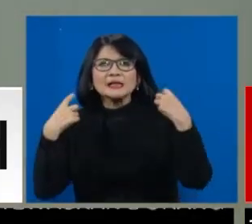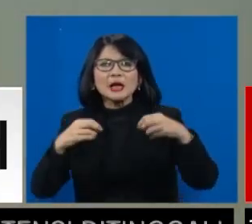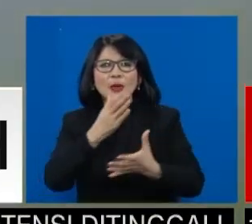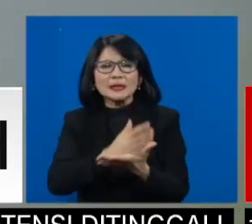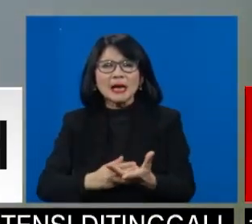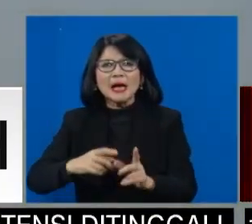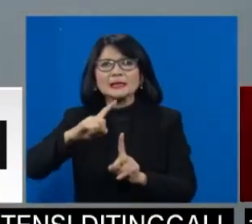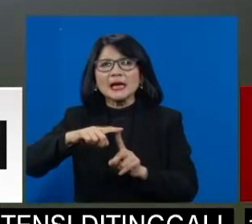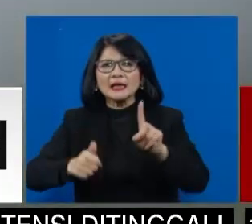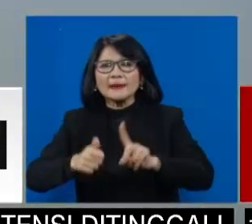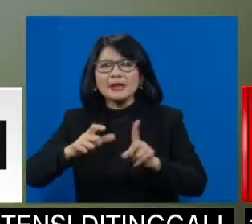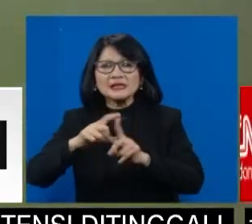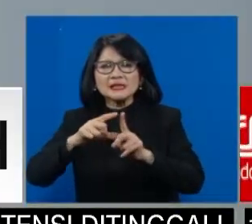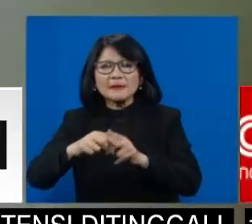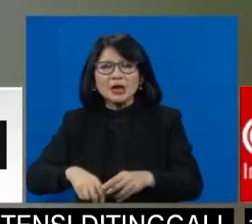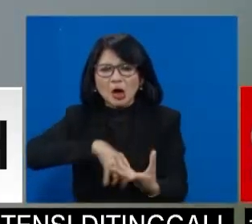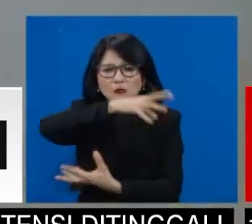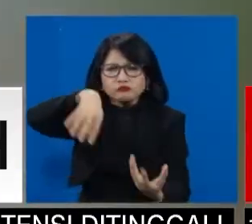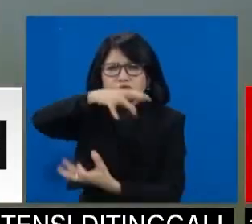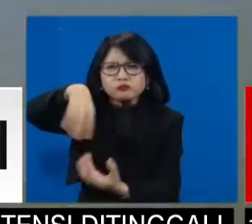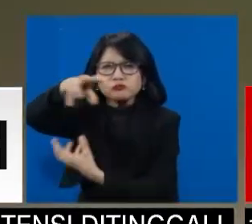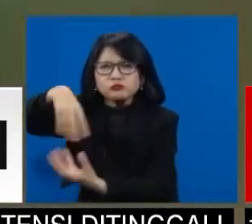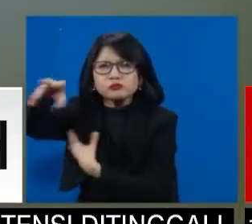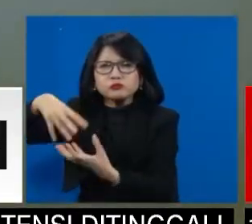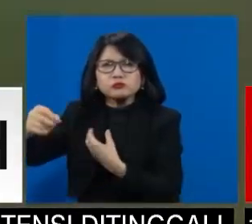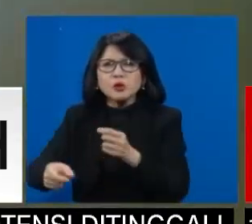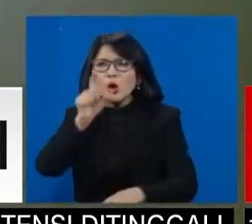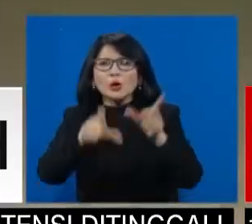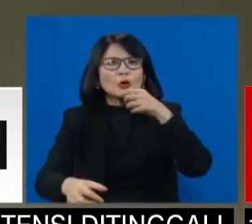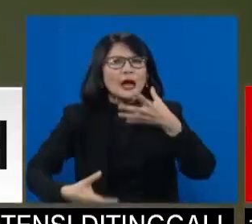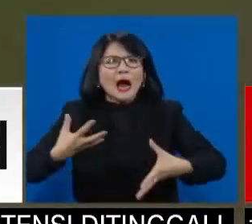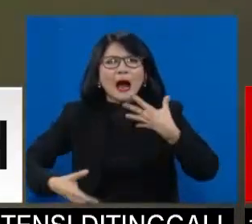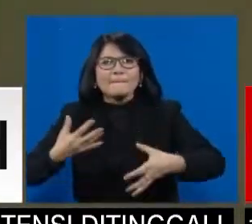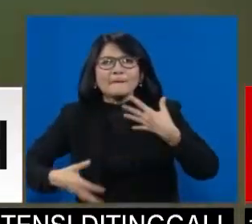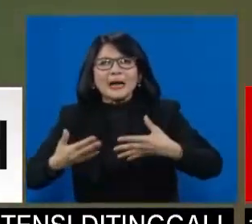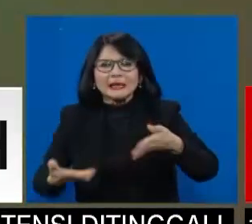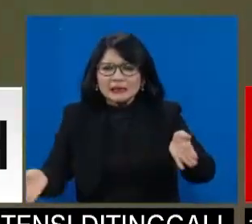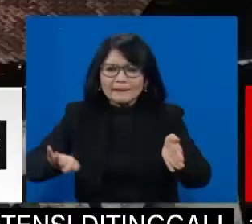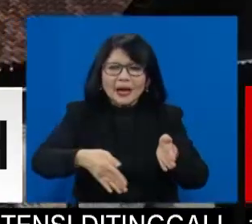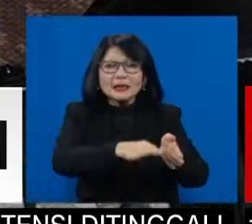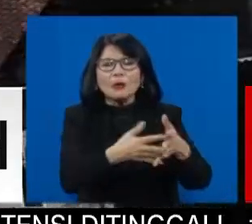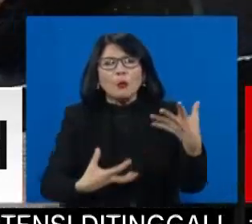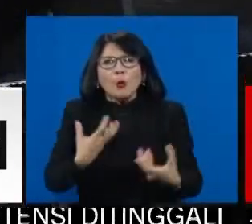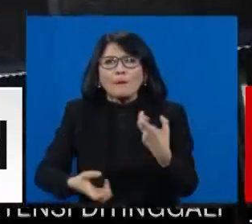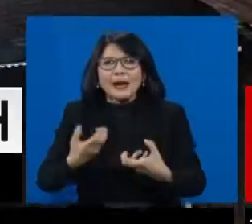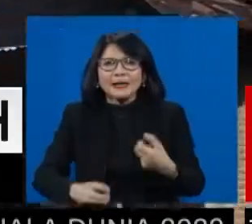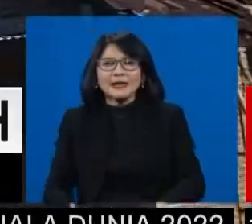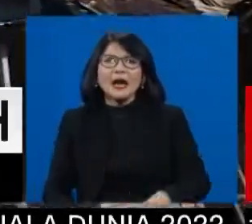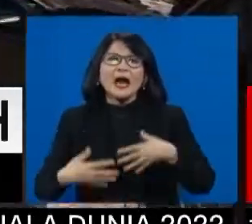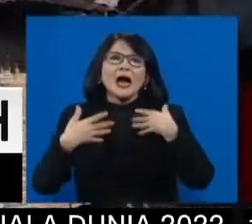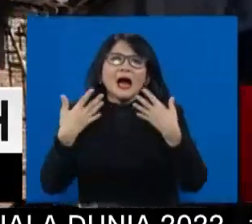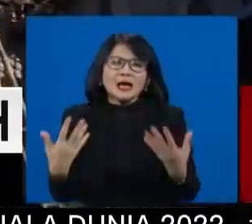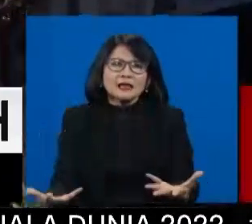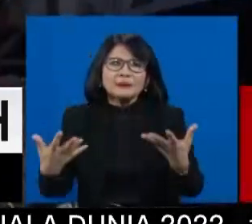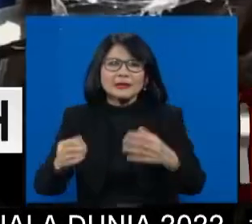Desember. Munculnya angin puting beliung sempat membuat panik warga yang berada di pantai. Akibat terjangan